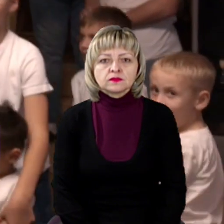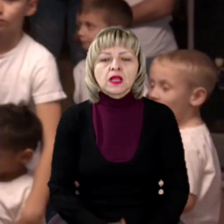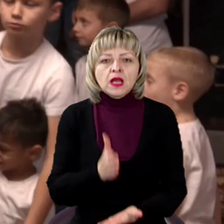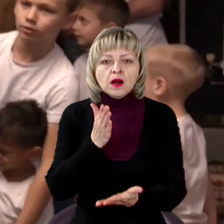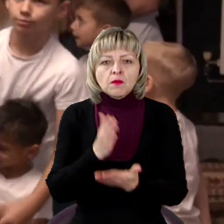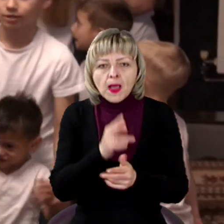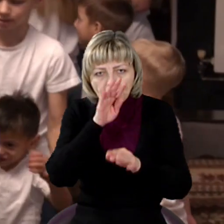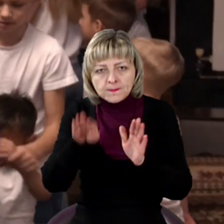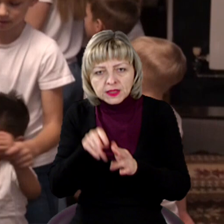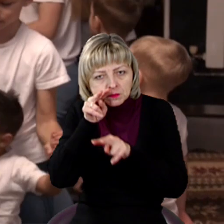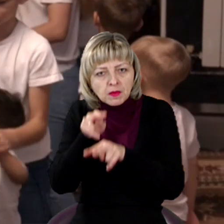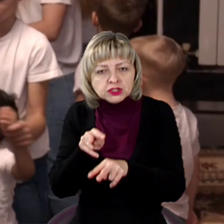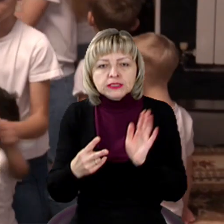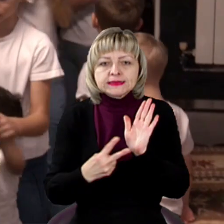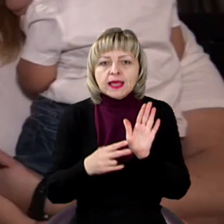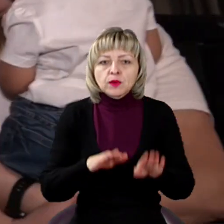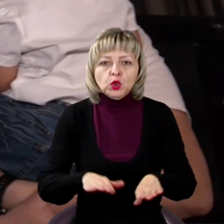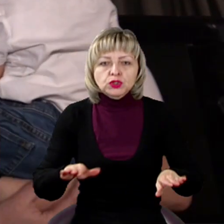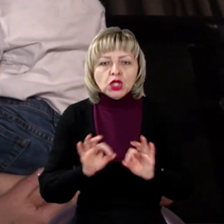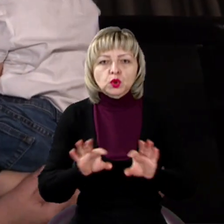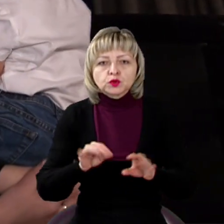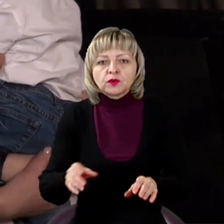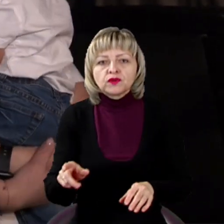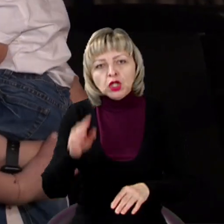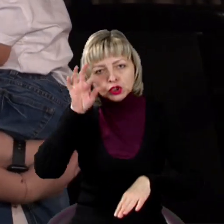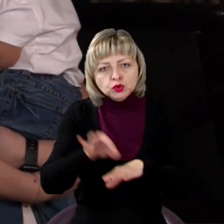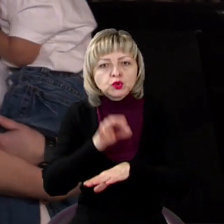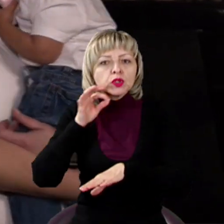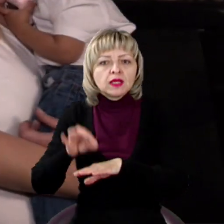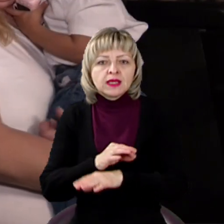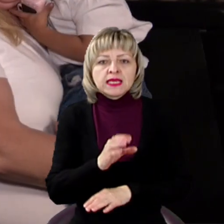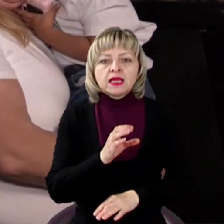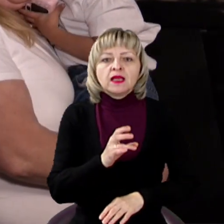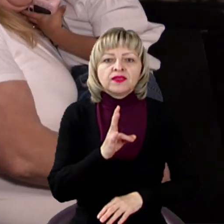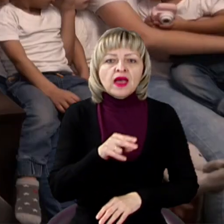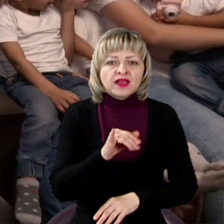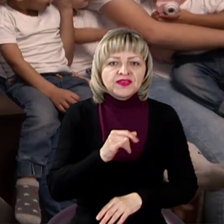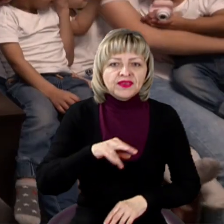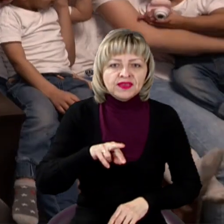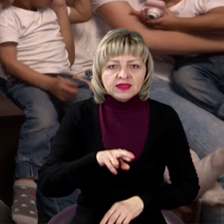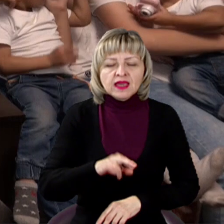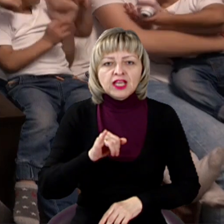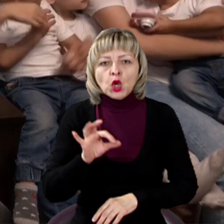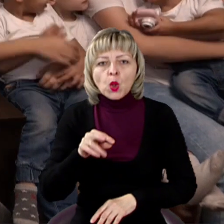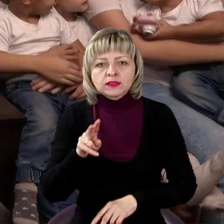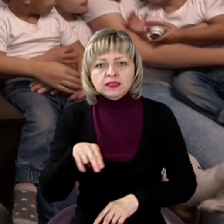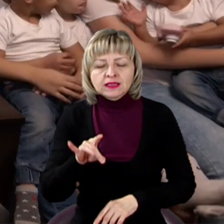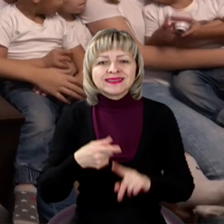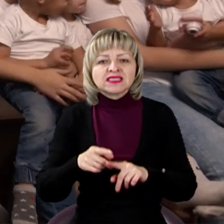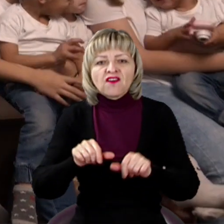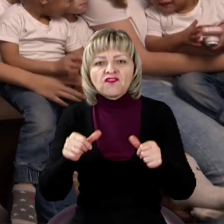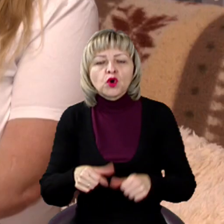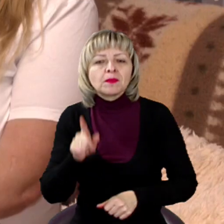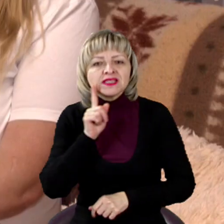Мають під патронатом 7 дітей, розповідає подружжя Надія та Олександр Степанюки. Це, кажуть, форма тимчасової опіки